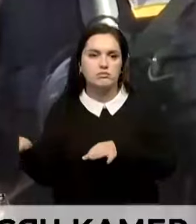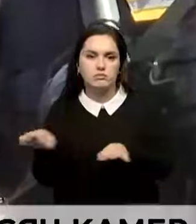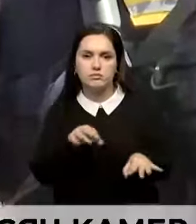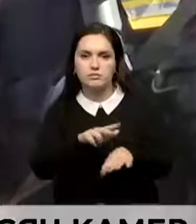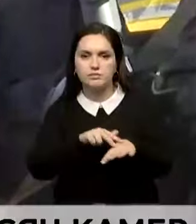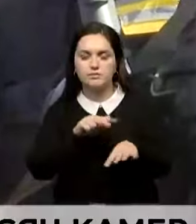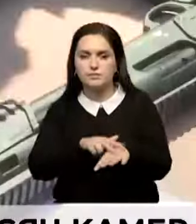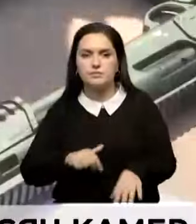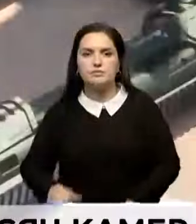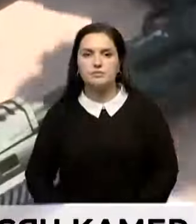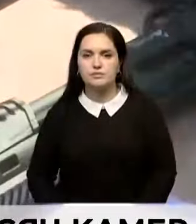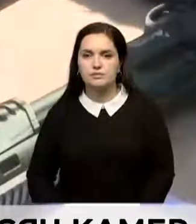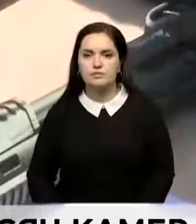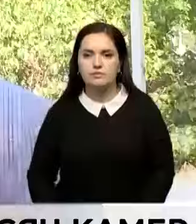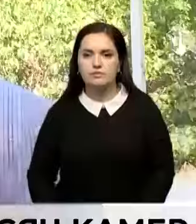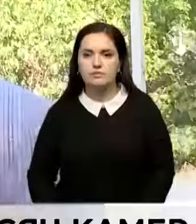управления.